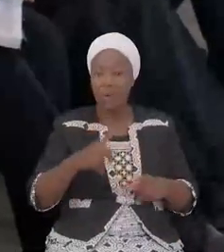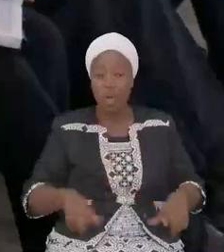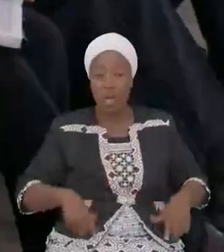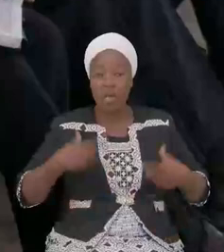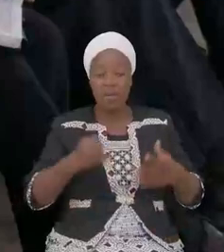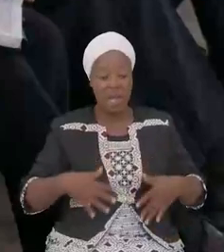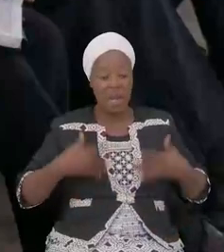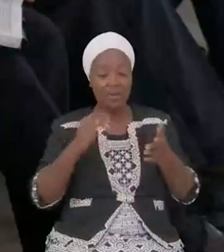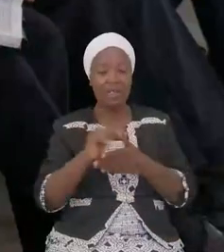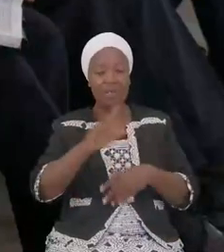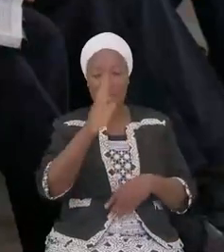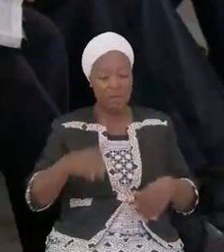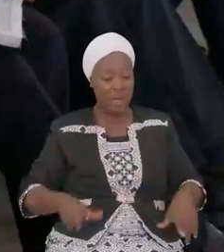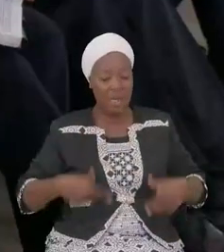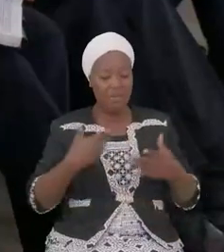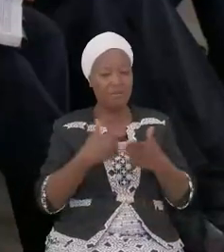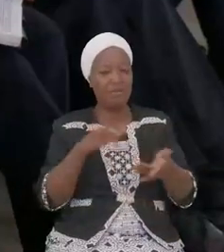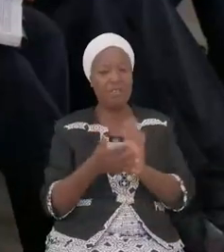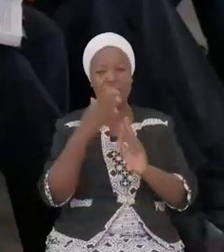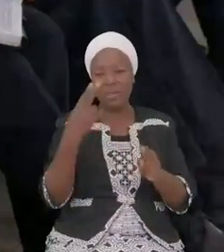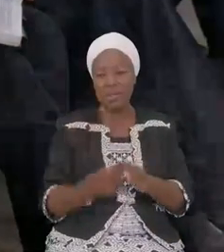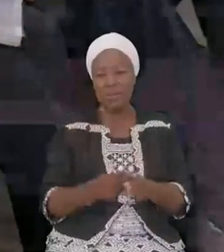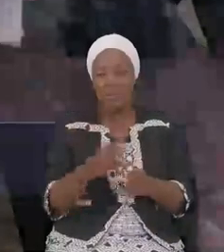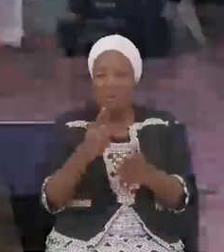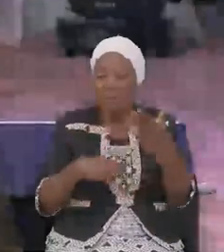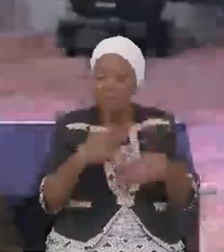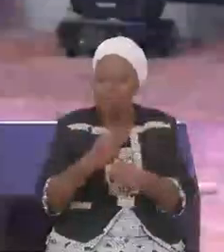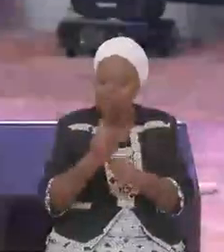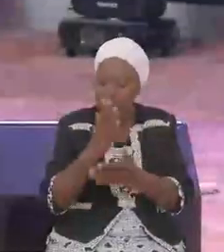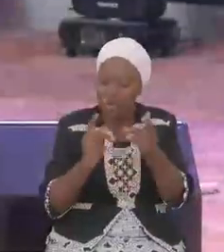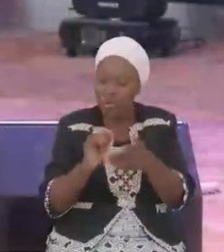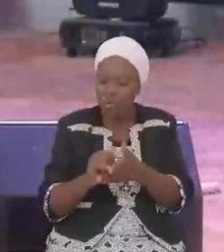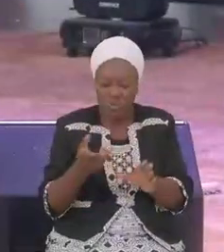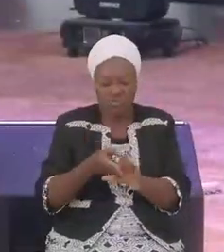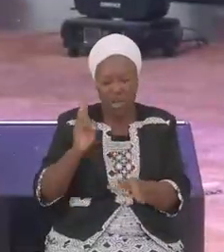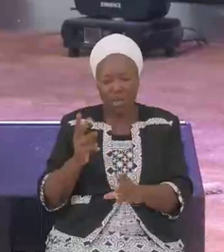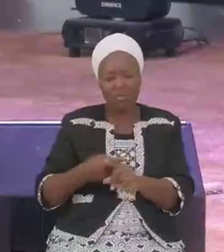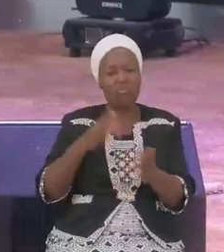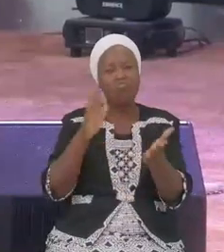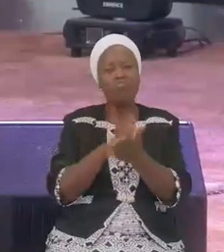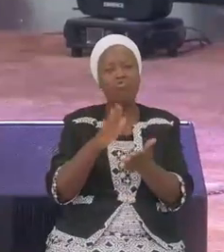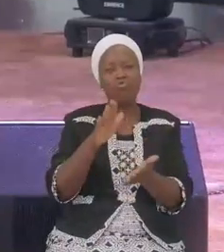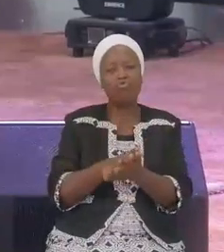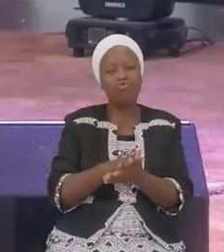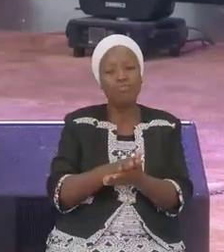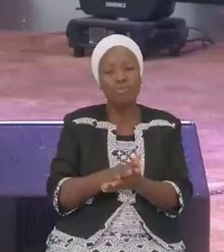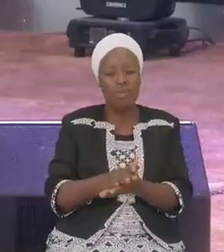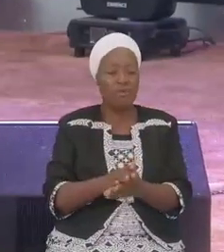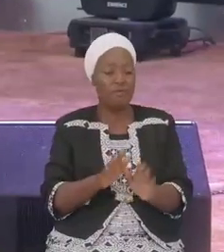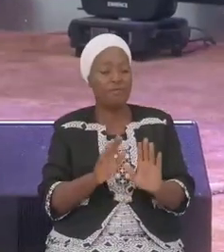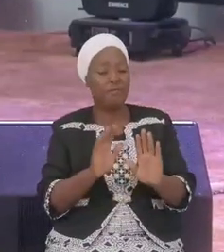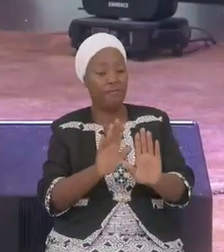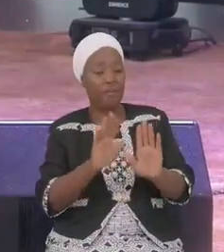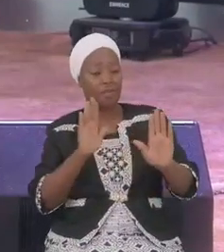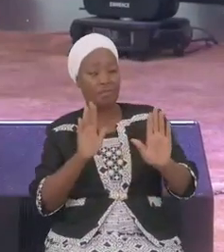fait que quelqu'un fuit l'école? C'est la crainte. Qu'est-ce qui fait que quelqu'un dit que je ne peux plus faire cela, je ne peux pas lire cela,